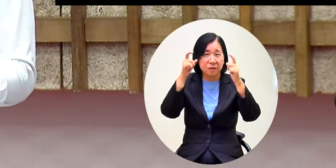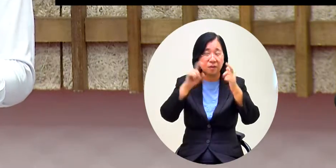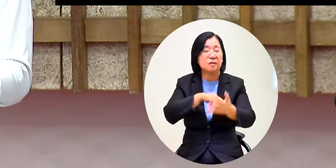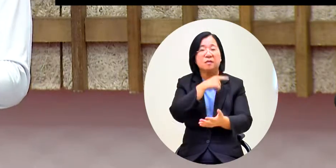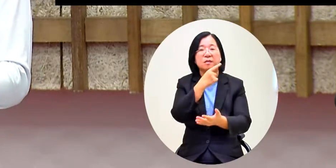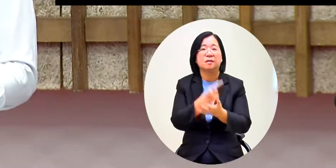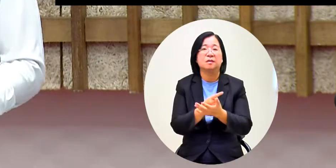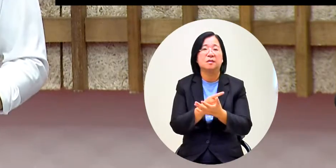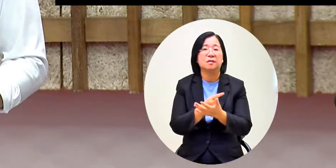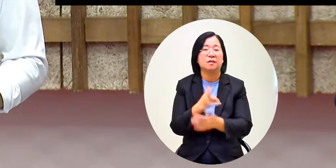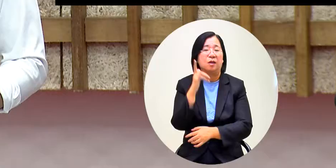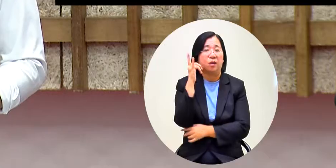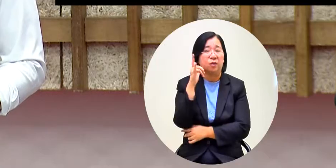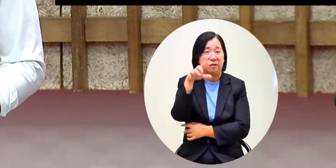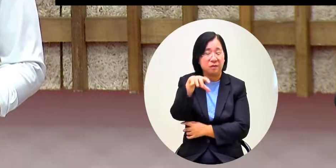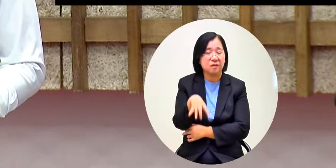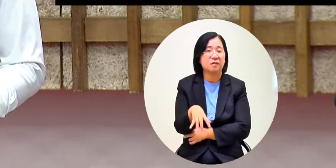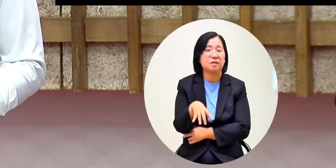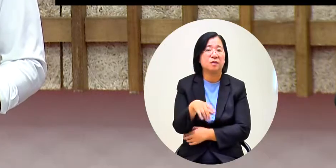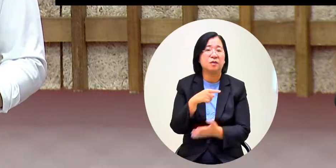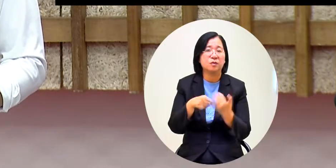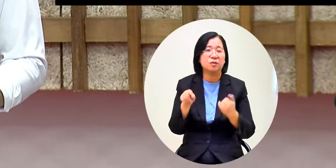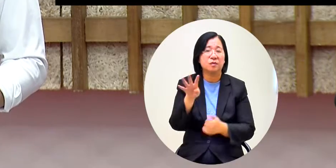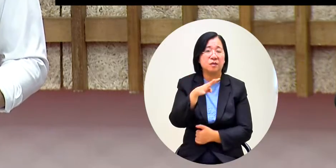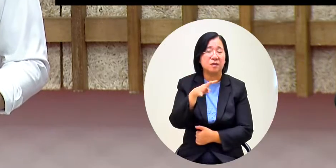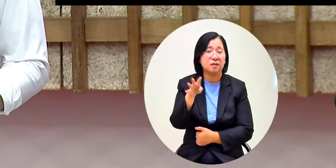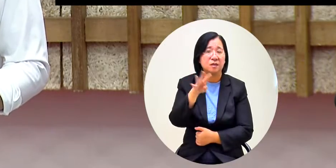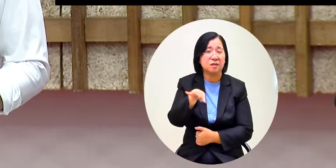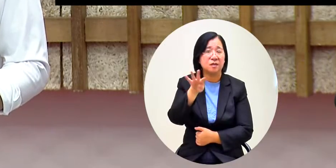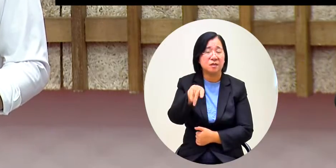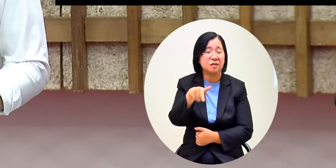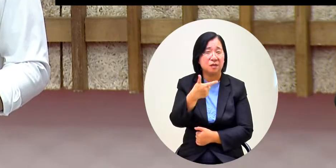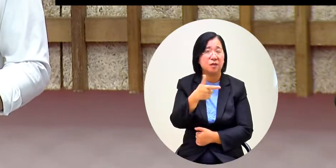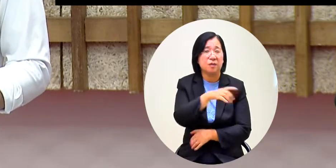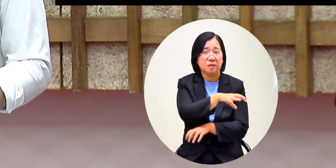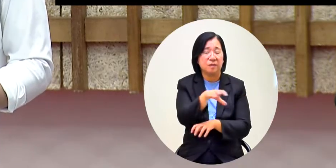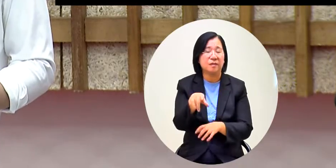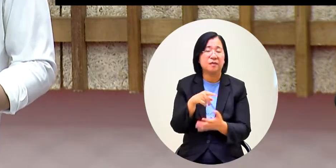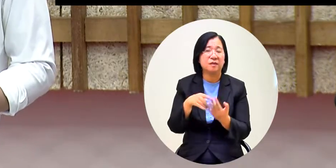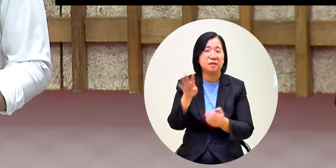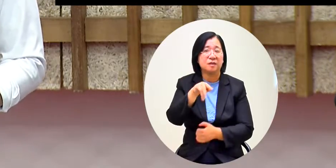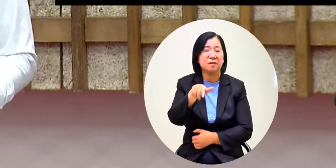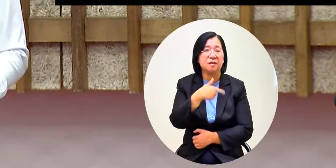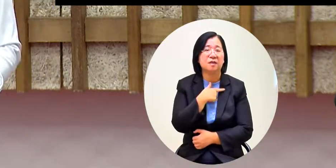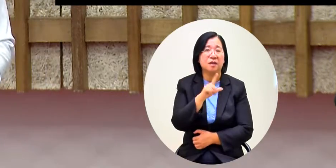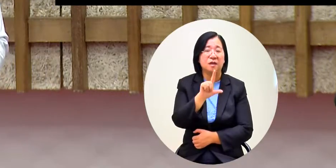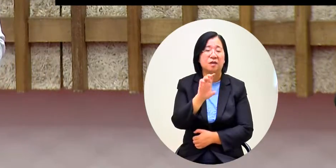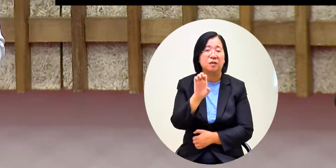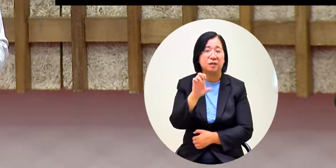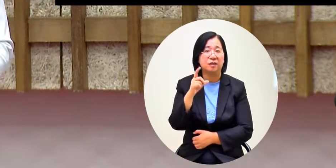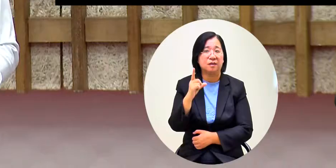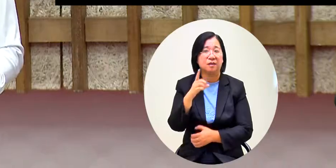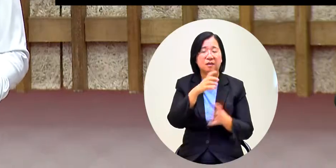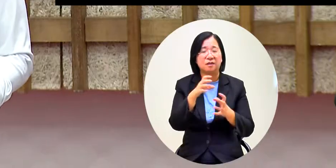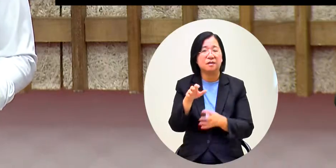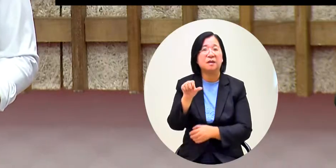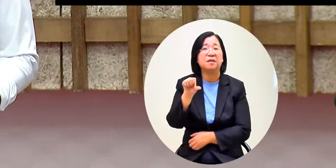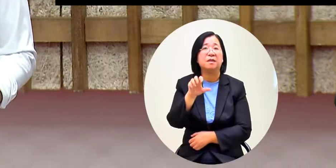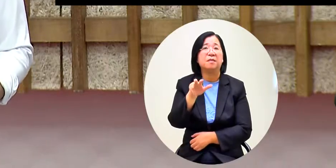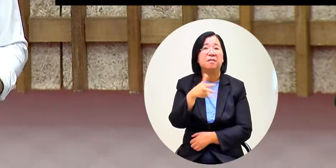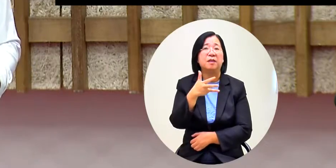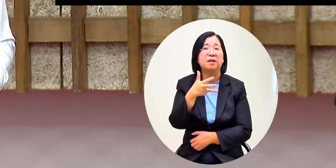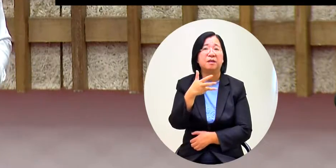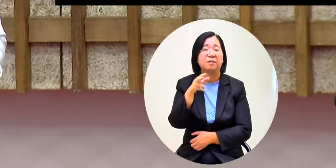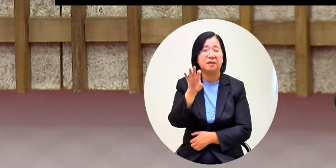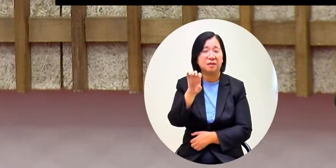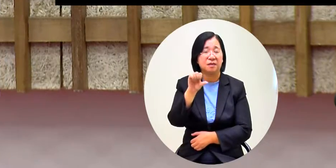候车站位有4600多处。那已经有设置 LED 的是845处，这个普及率呢大